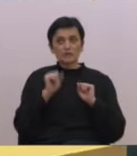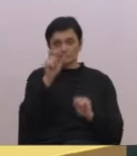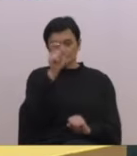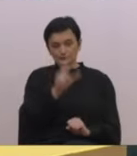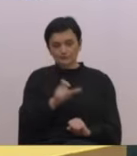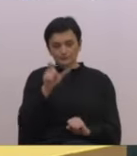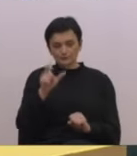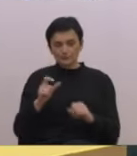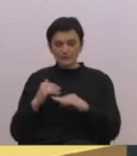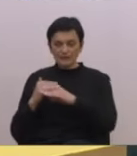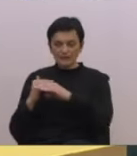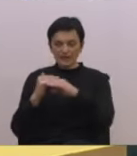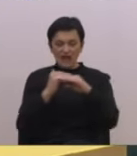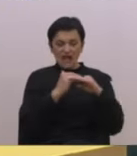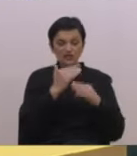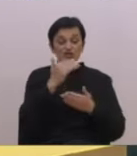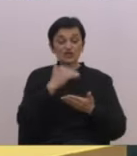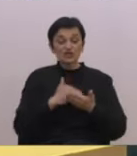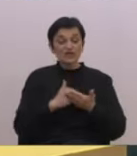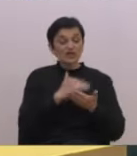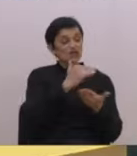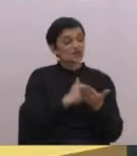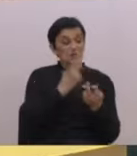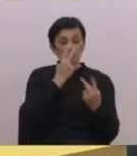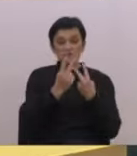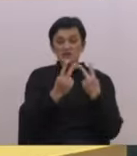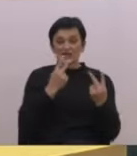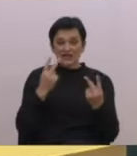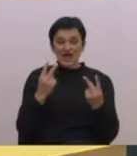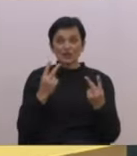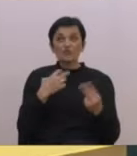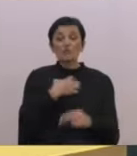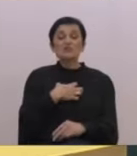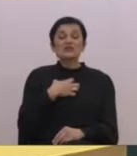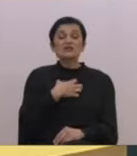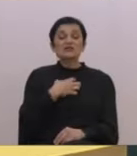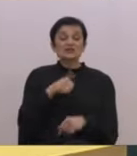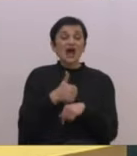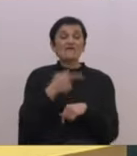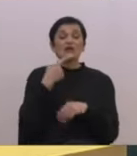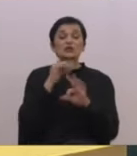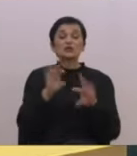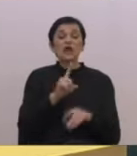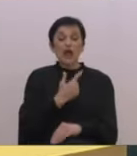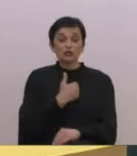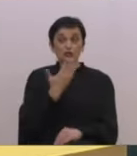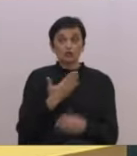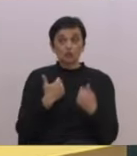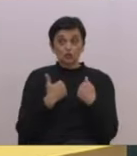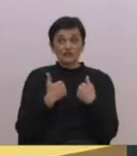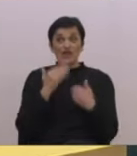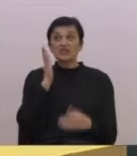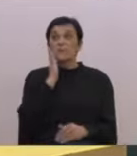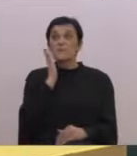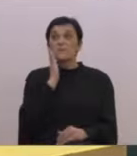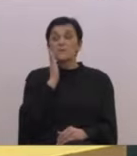ადამიანები გაეთანავრებინა შედეგის მიხედვით. ხო და მოკლედ აი თავარი ისეთ თქმაც მინდოდა არის ის, რომ თუ ჩვენ მართლა